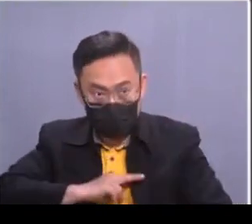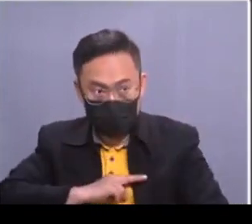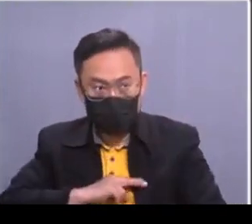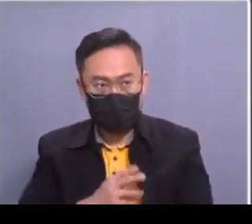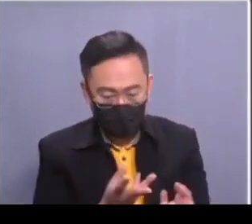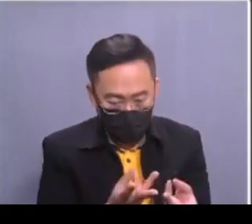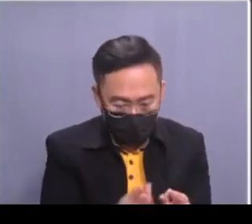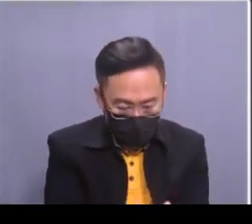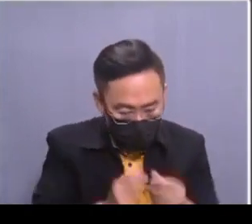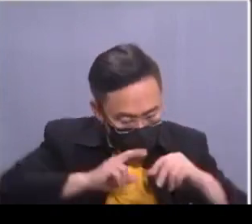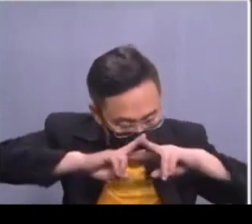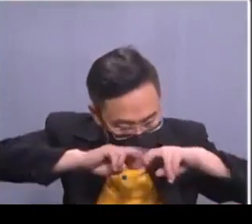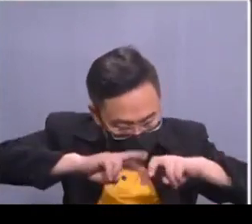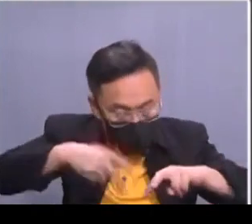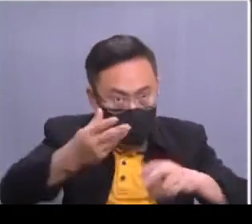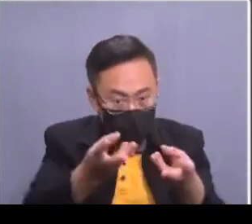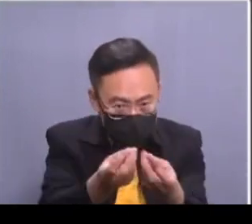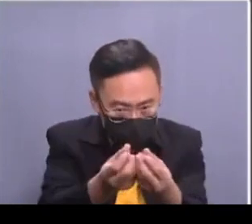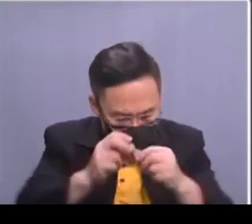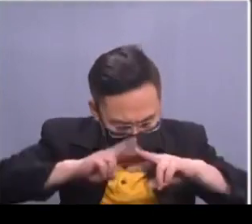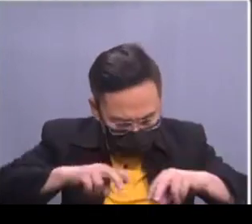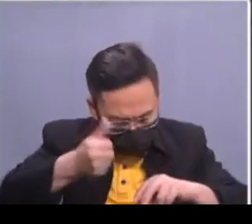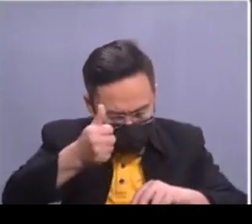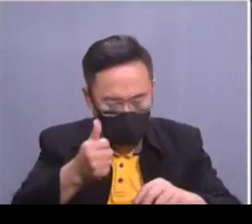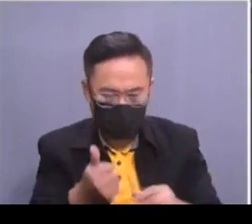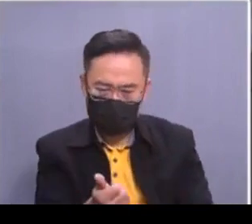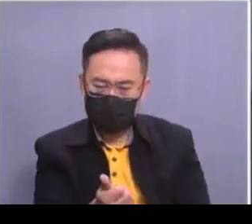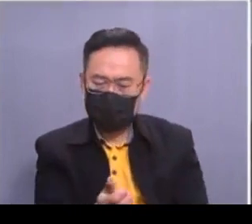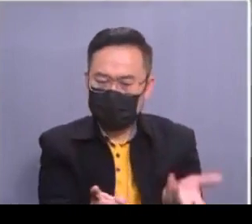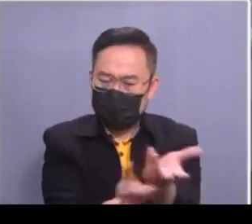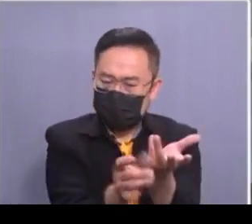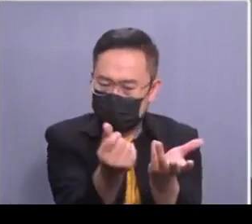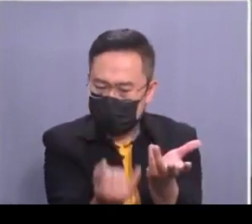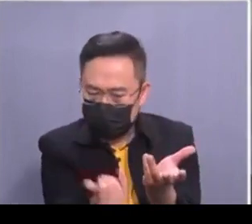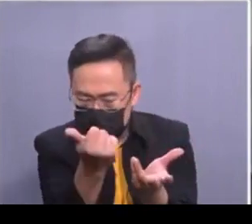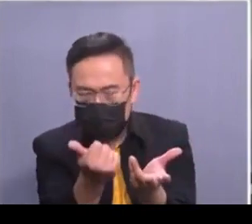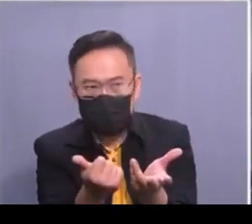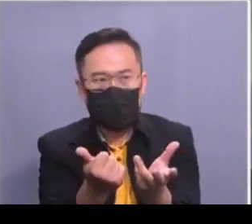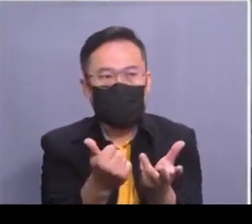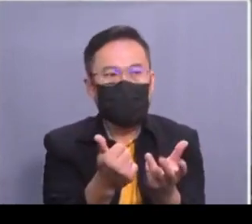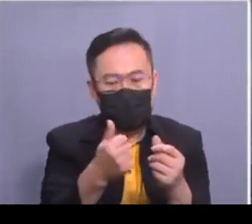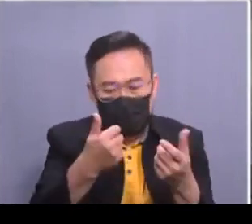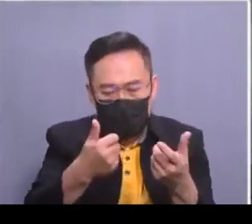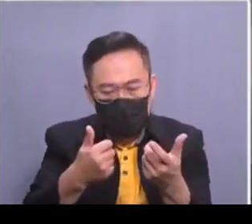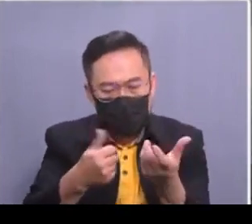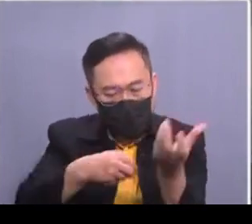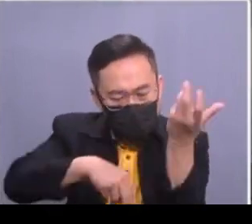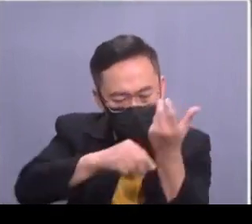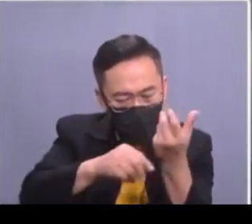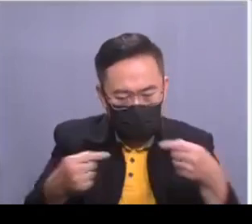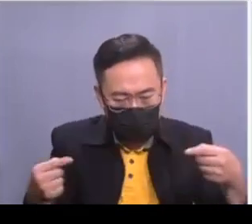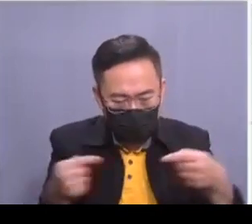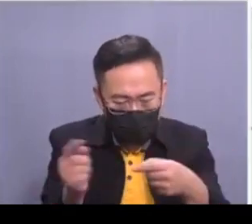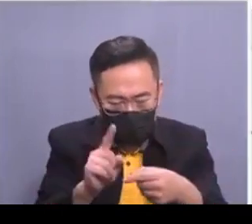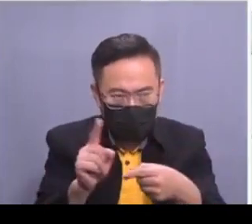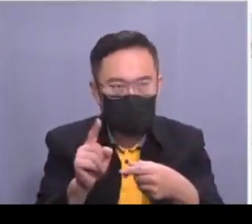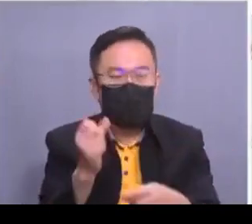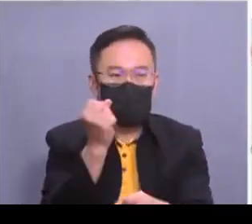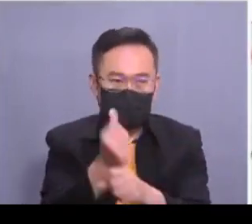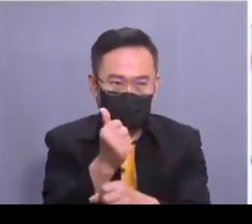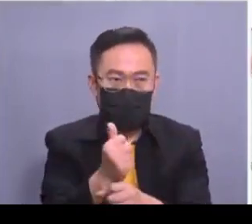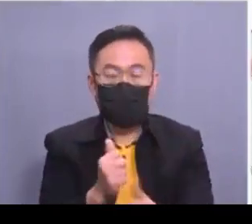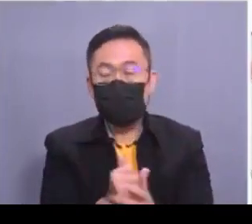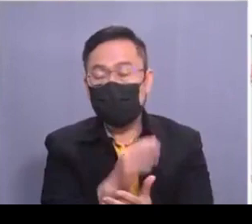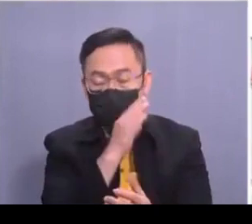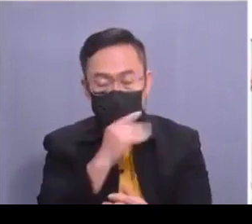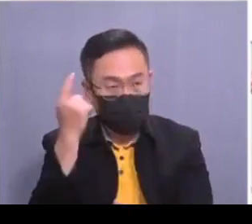ำดินมาวิเคราะห์ก่อนเพื่อที่จะใส่ธาตุอาหารหรือใส่ปุ๋ยให้กับดินเนี่ยมันเกิดประโยชน์แน่นอนนั่นคือหนึ่งคือการลดต้นทุนการผลิตและหากใส่ถูกวิ